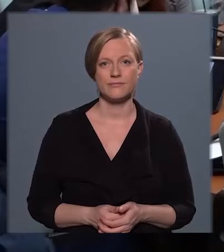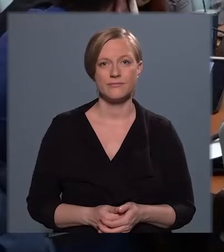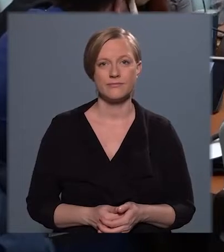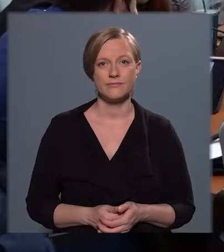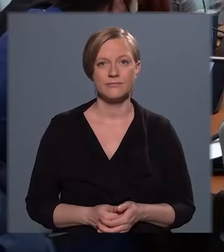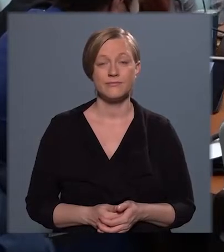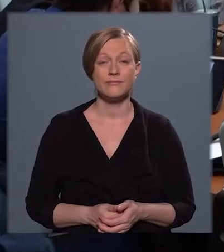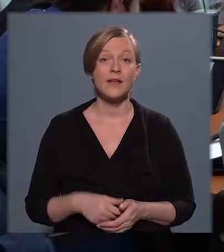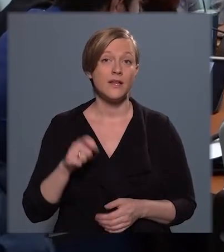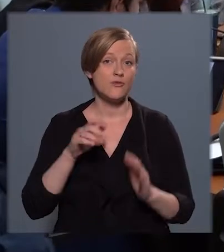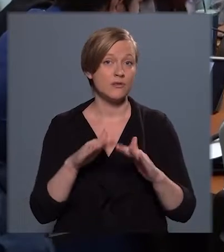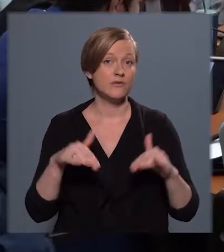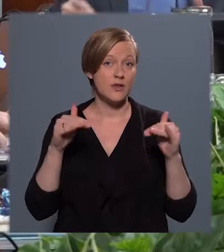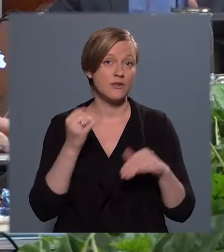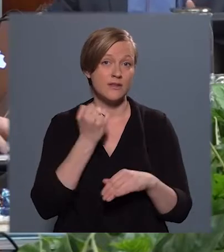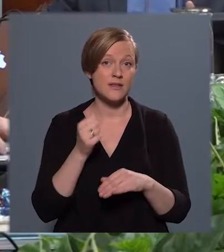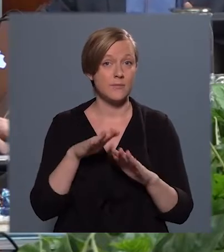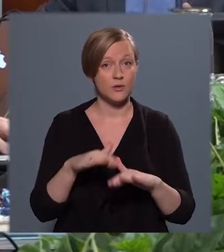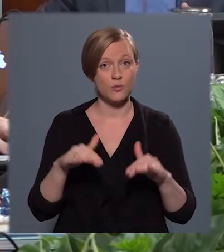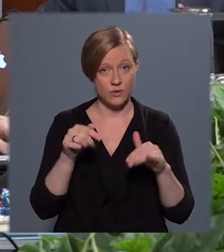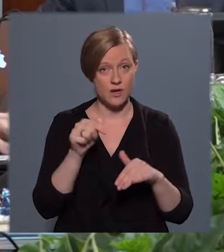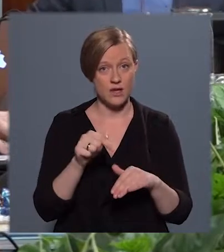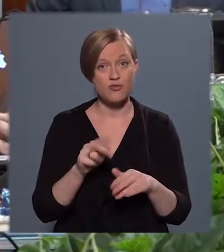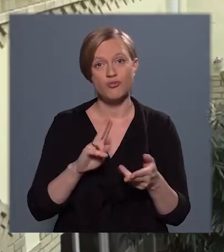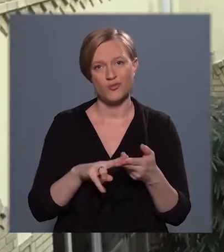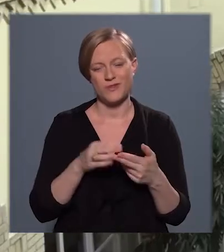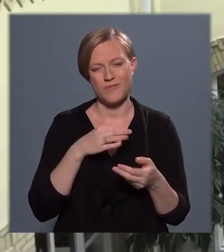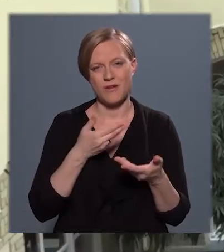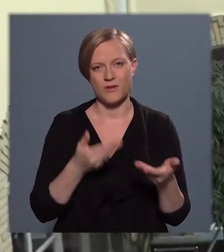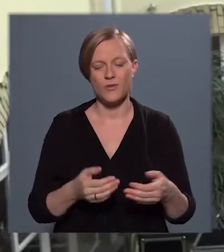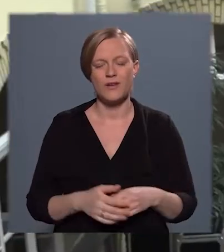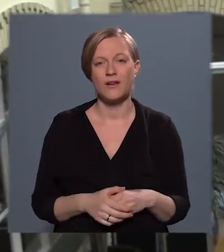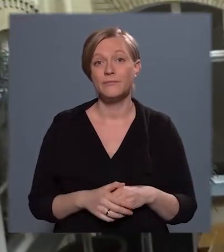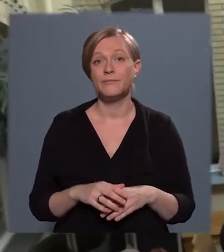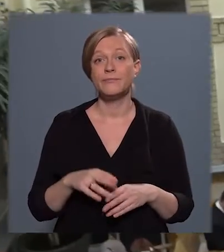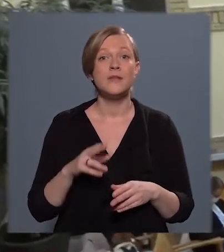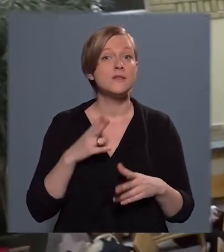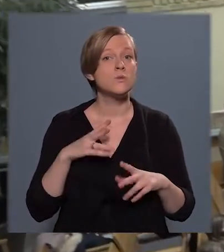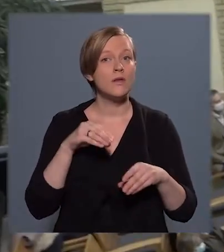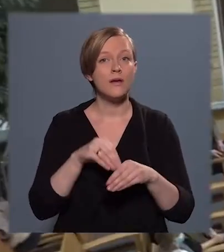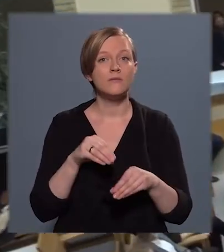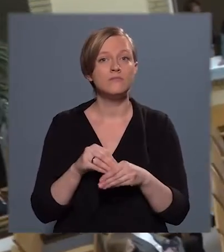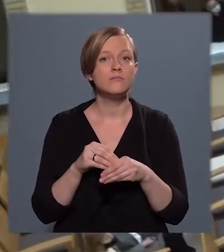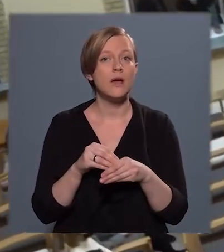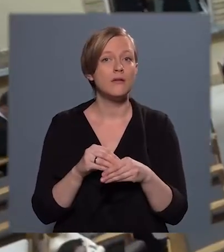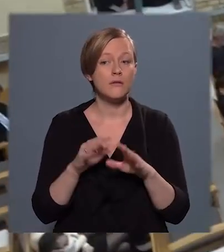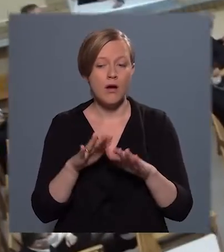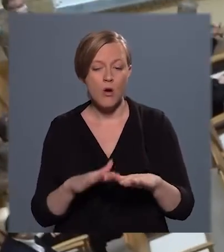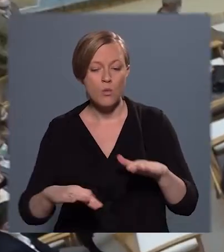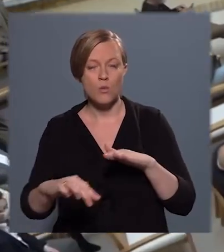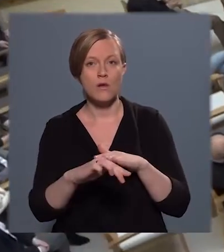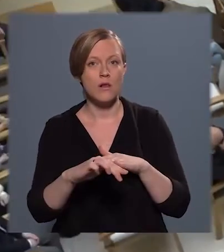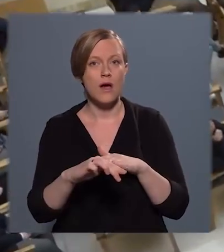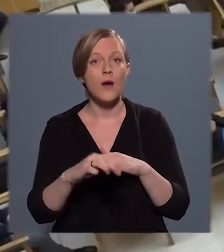A képviselőtestület decemberi ülése az ünnepek hangulatában telt. Az esemény szünetében a polgármesteri hivatal aulája